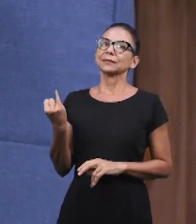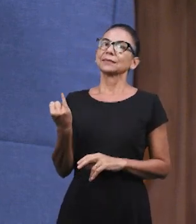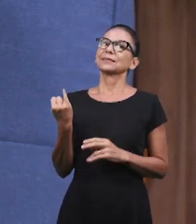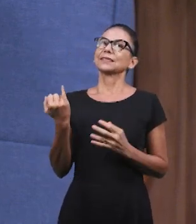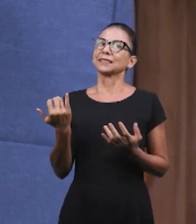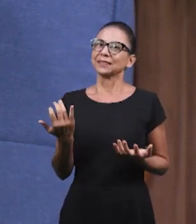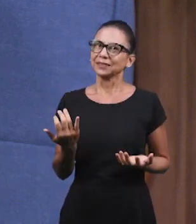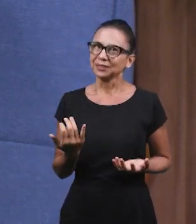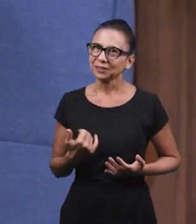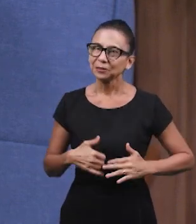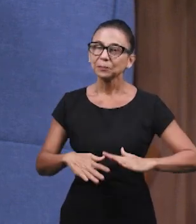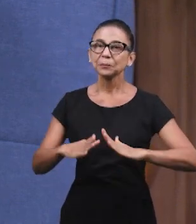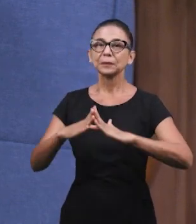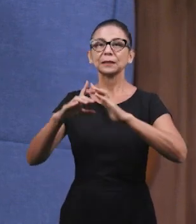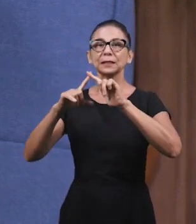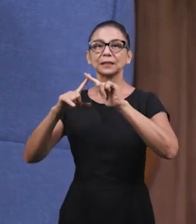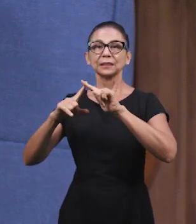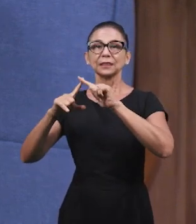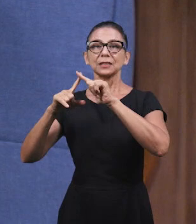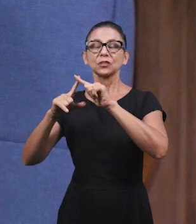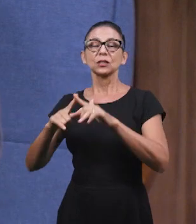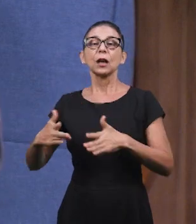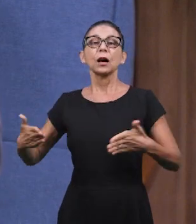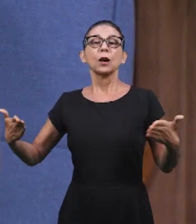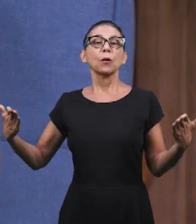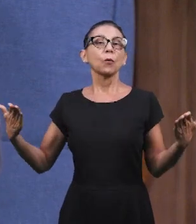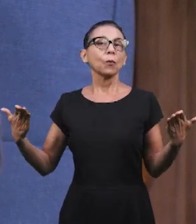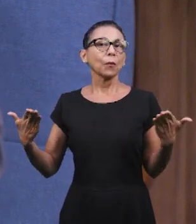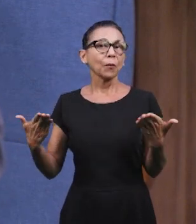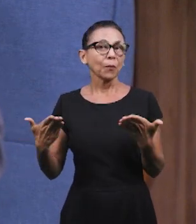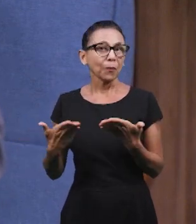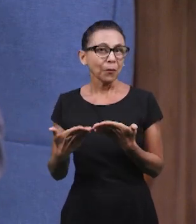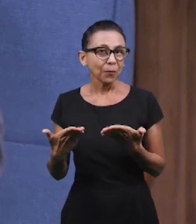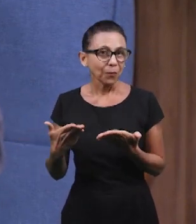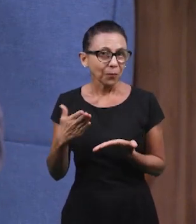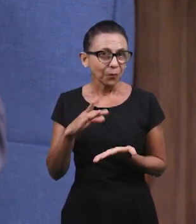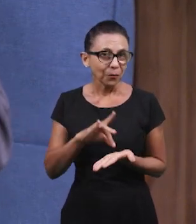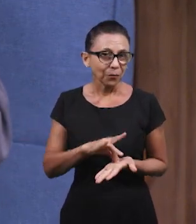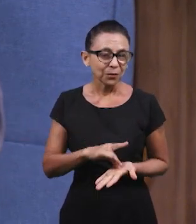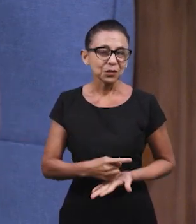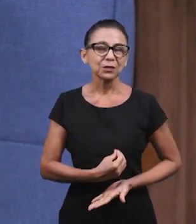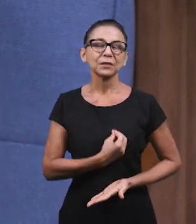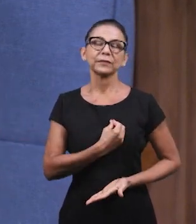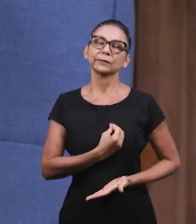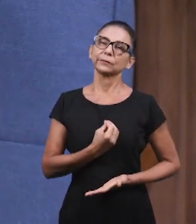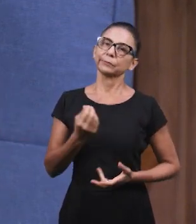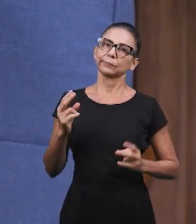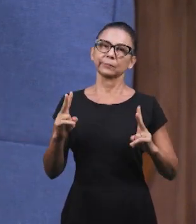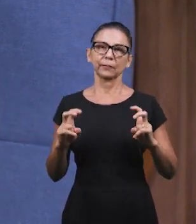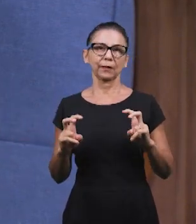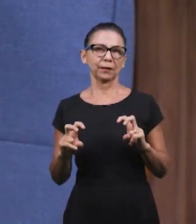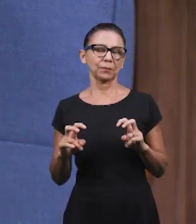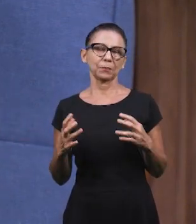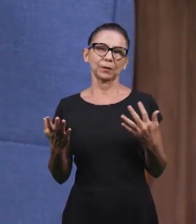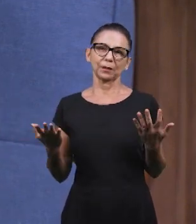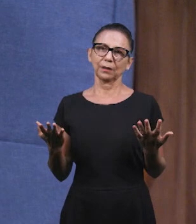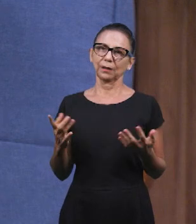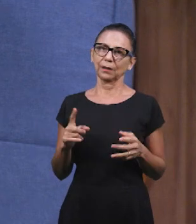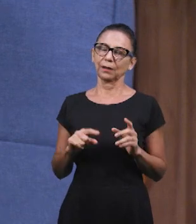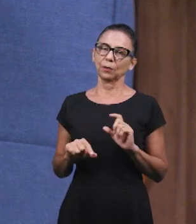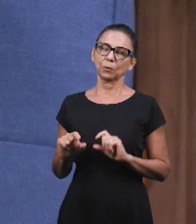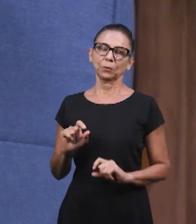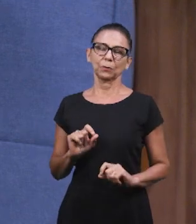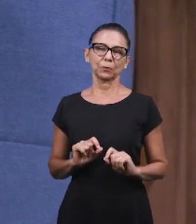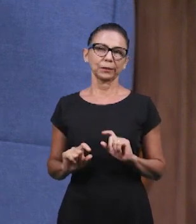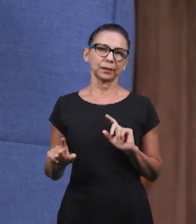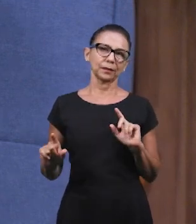de l'Église chrétienne Maranatha, une thématique qui a de très important pour l'Église dans ce moment qu'elle vit.